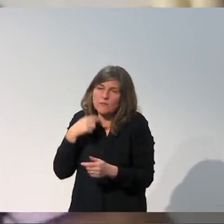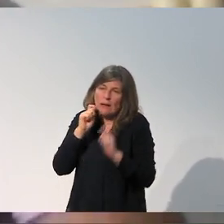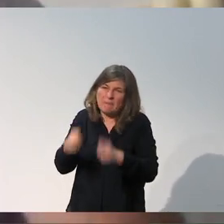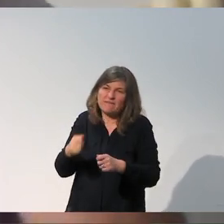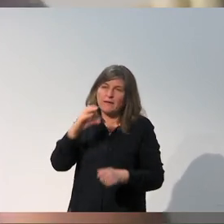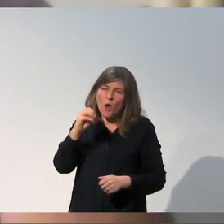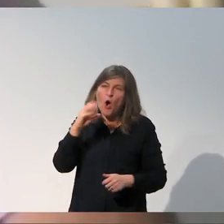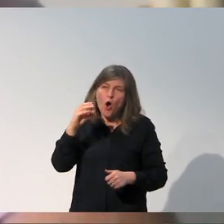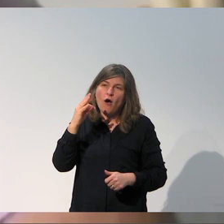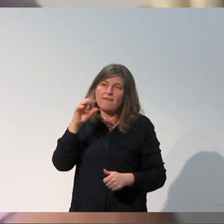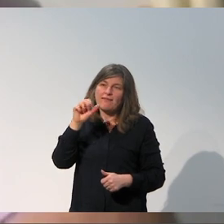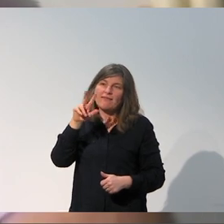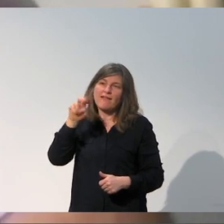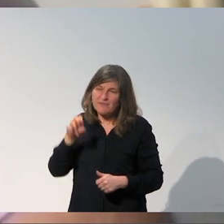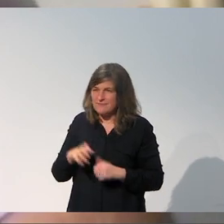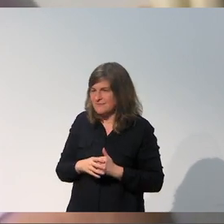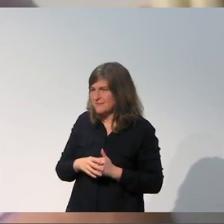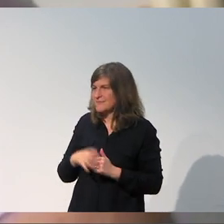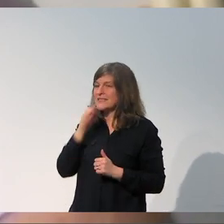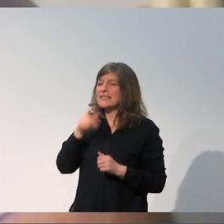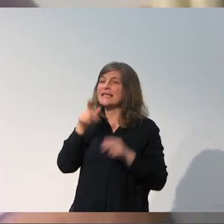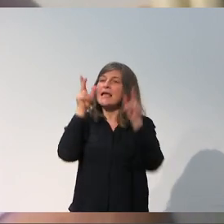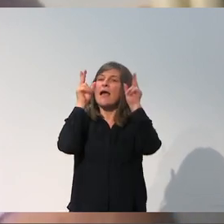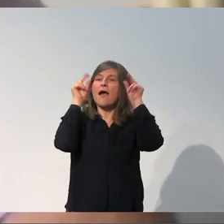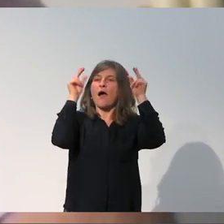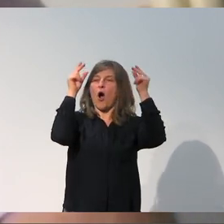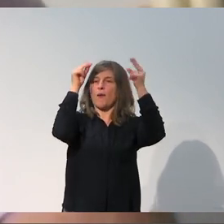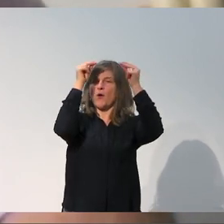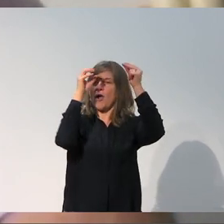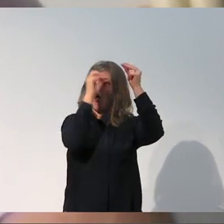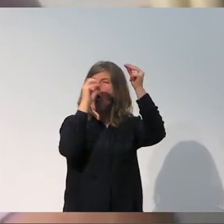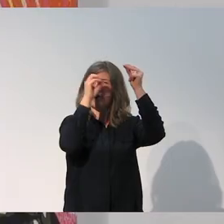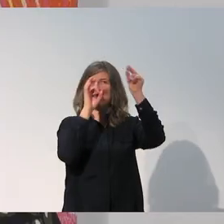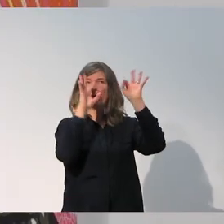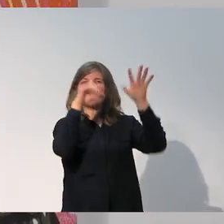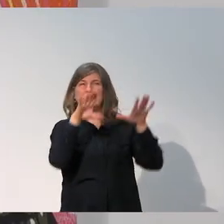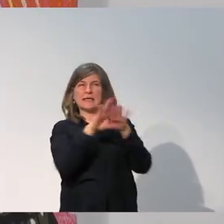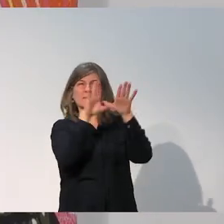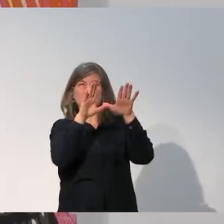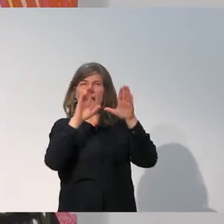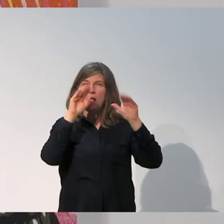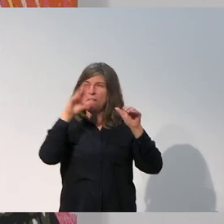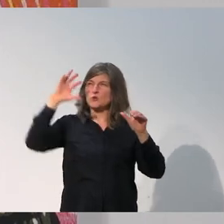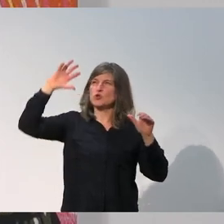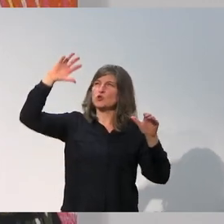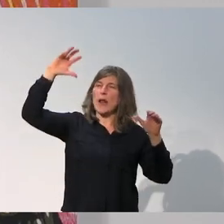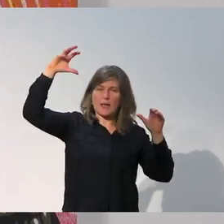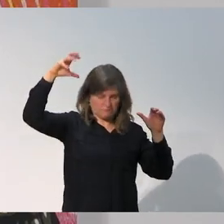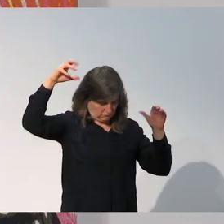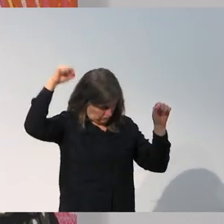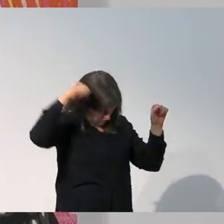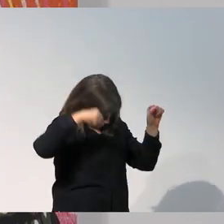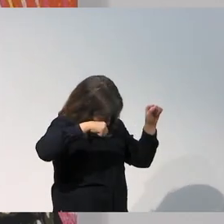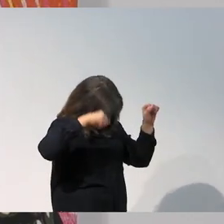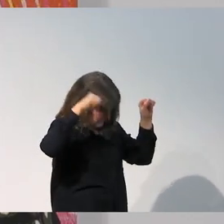Et vous écrivez, on disait que l'empereur Octave était si beau que tout le monde baissait les yeux devant lui, même le soleil. Et on trouve dans le